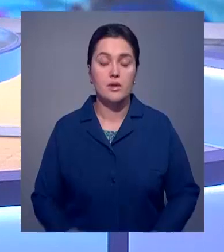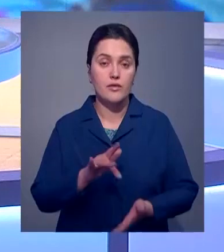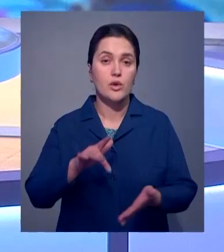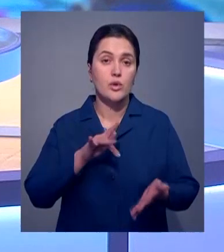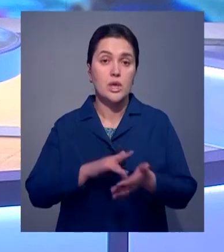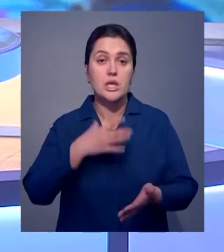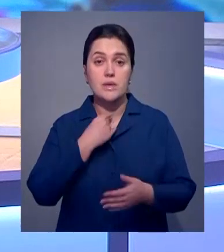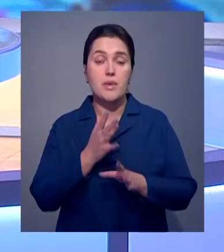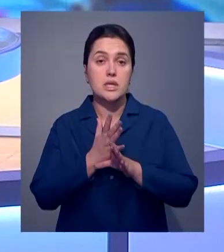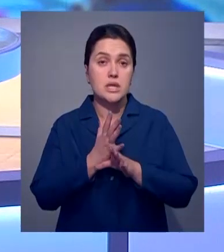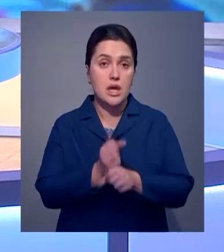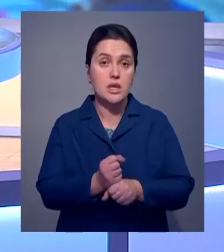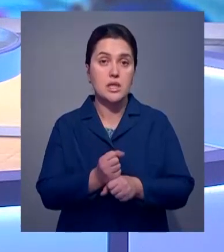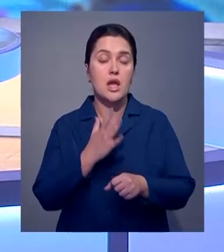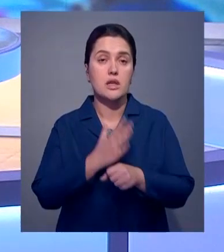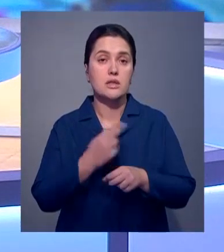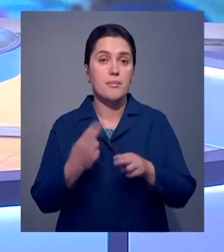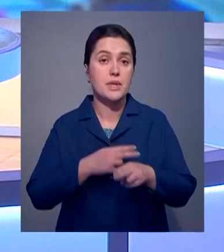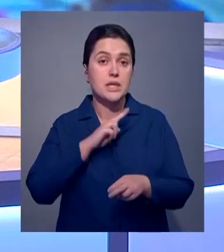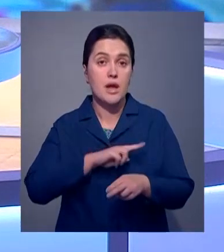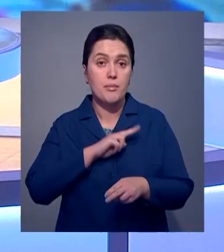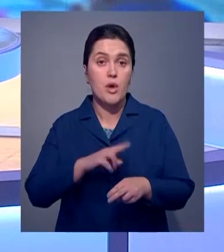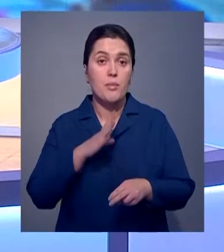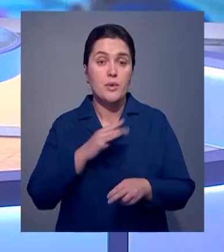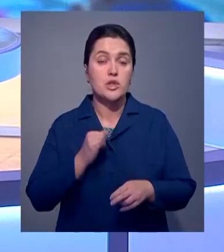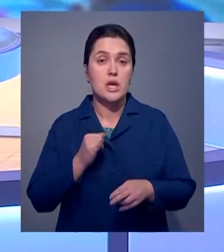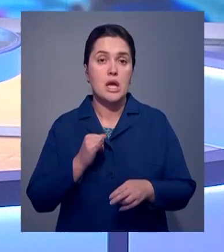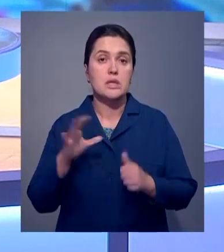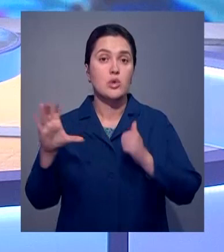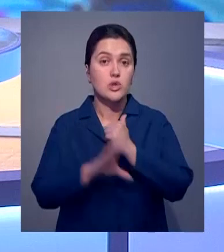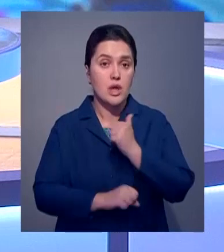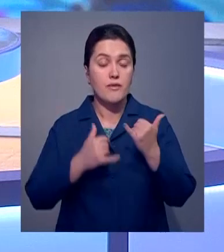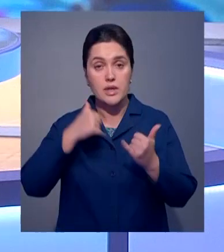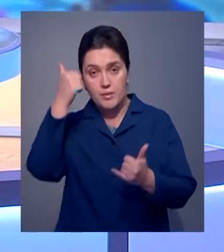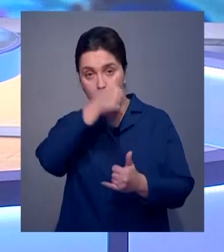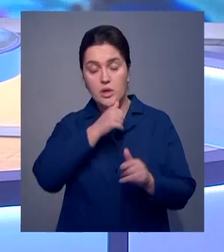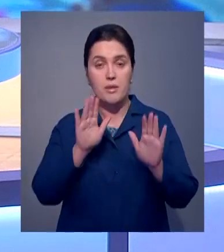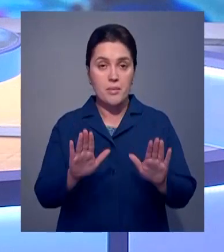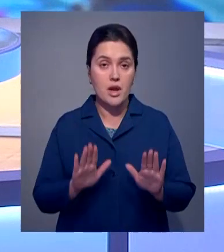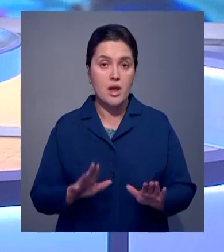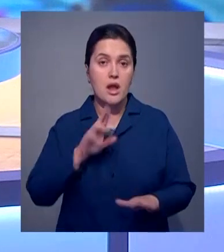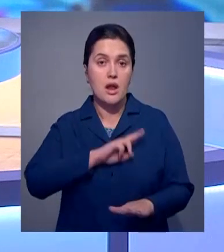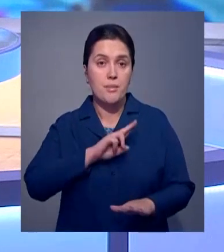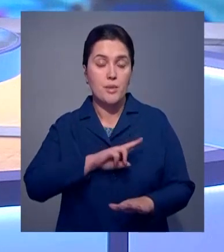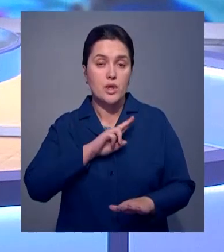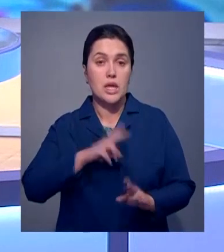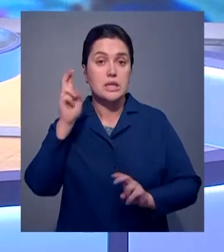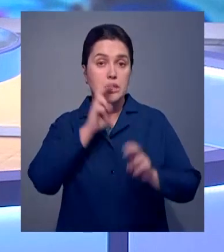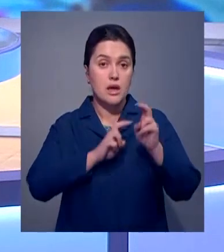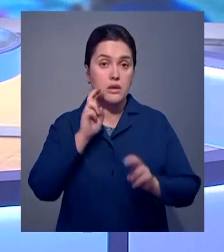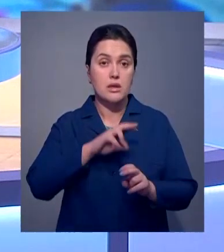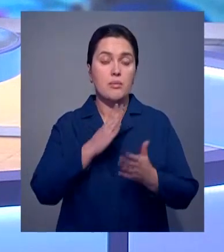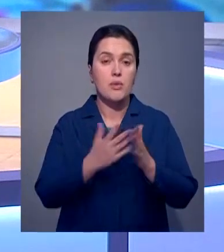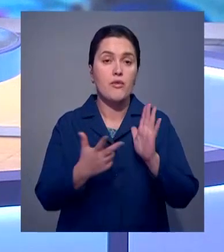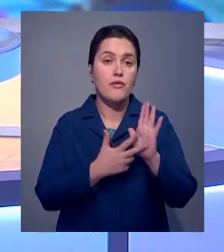В семье сокращается количество безработных. Там прошла очередная, заключительная в этом году ярмарка вакансий. Для